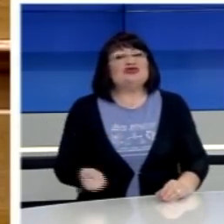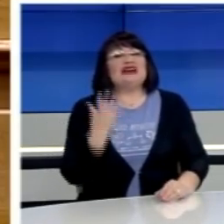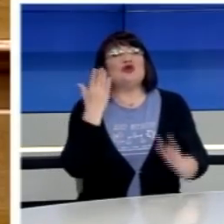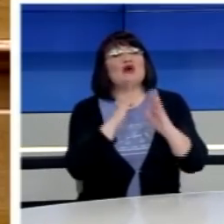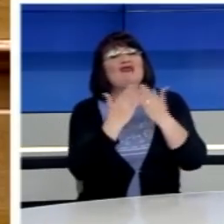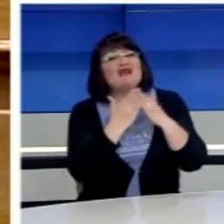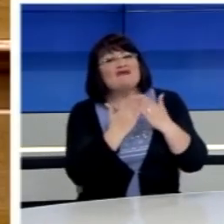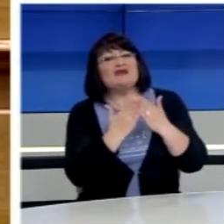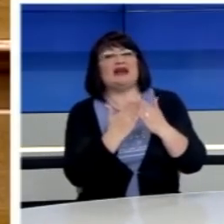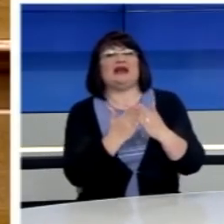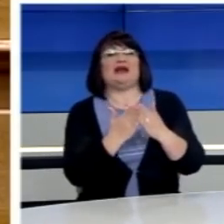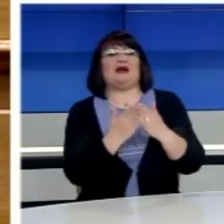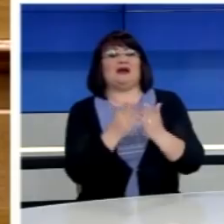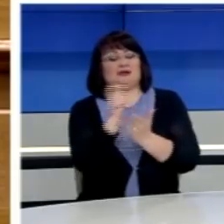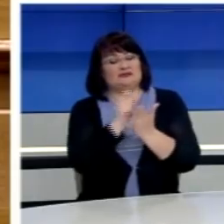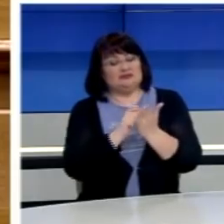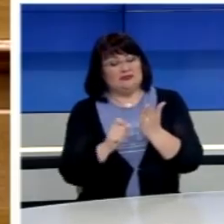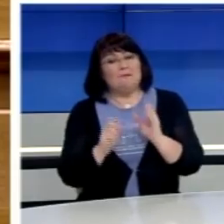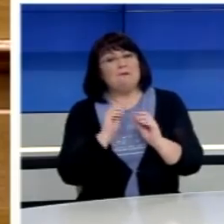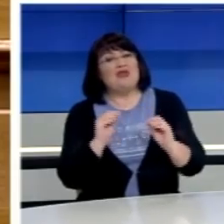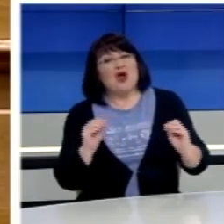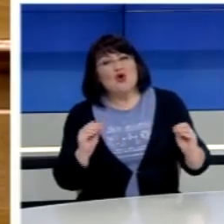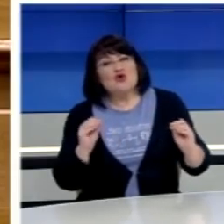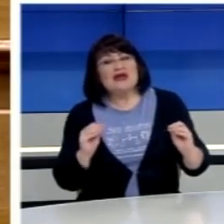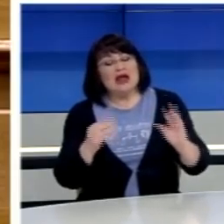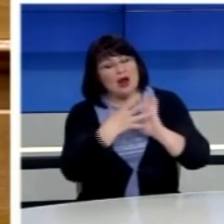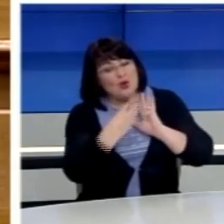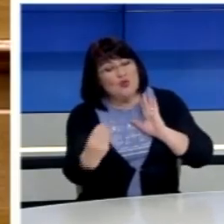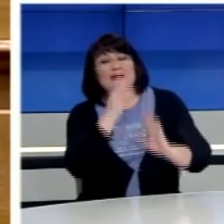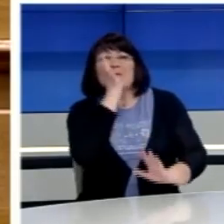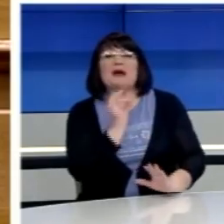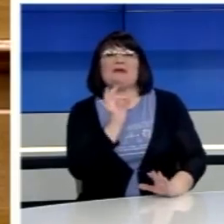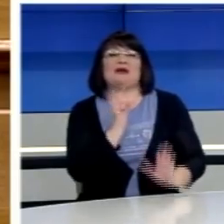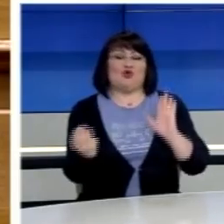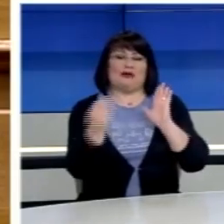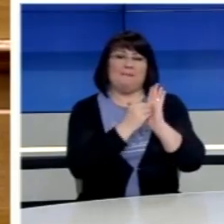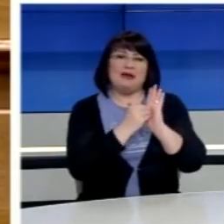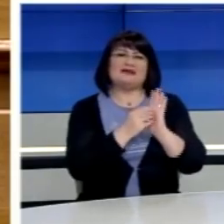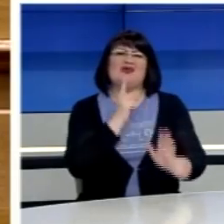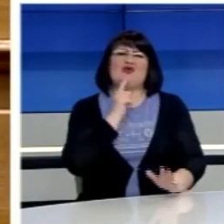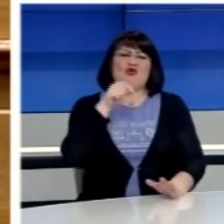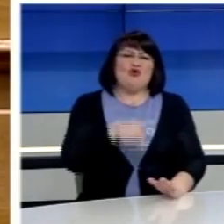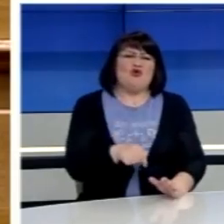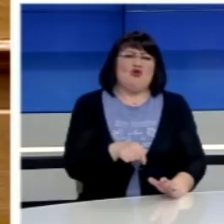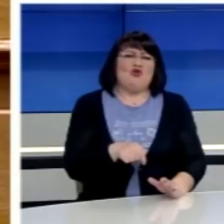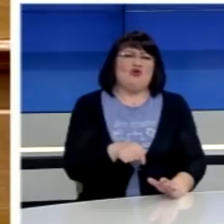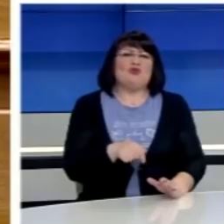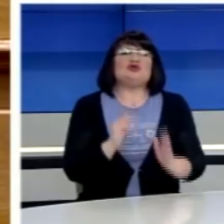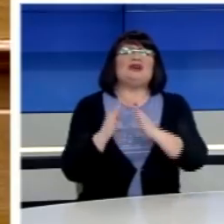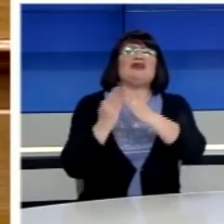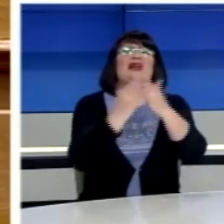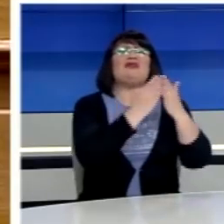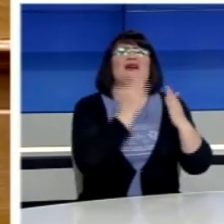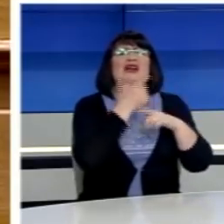βιβλία, παιδαγωγικά γραμμένα, που θα αντανακλούν την αντικειμενική πραγματικότητα και όχι όπως σήμερα με τα διάφορα σχολικά